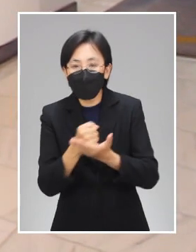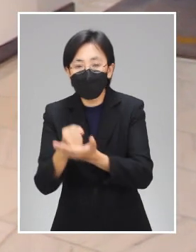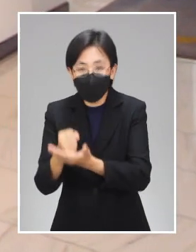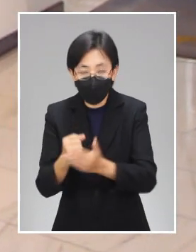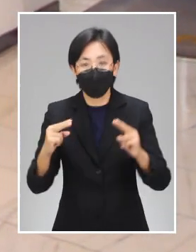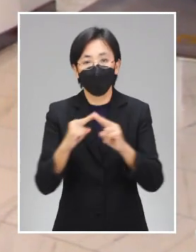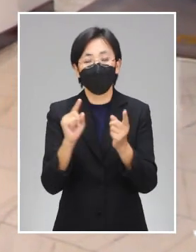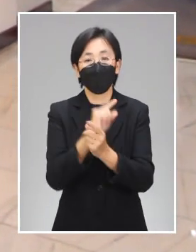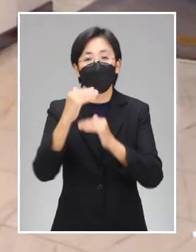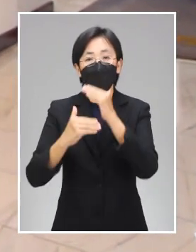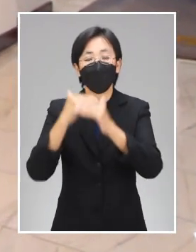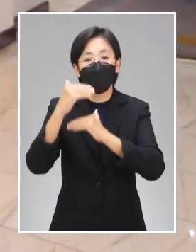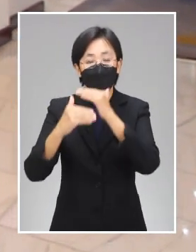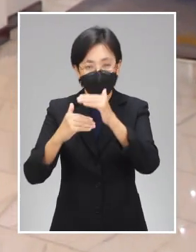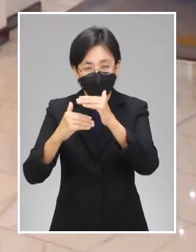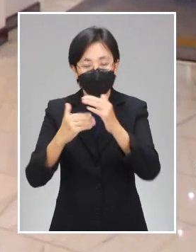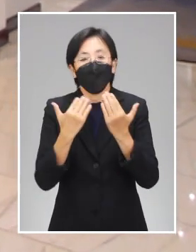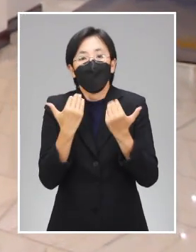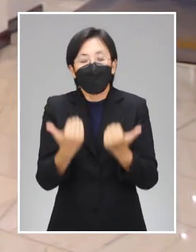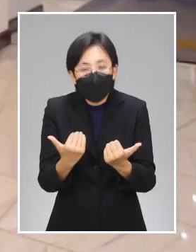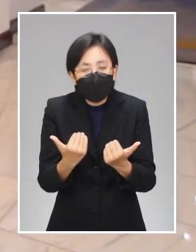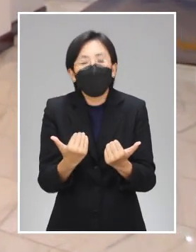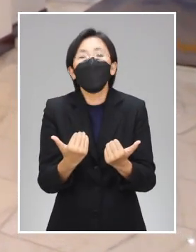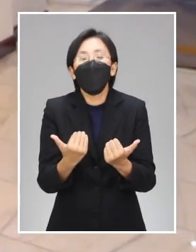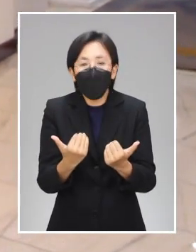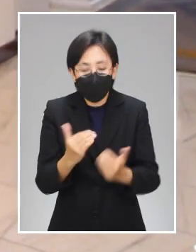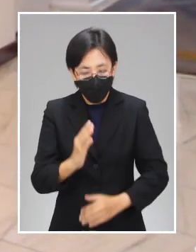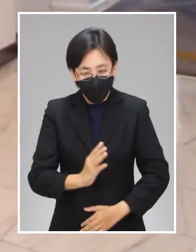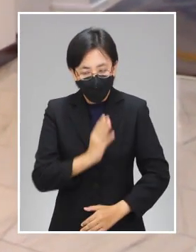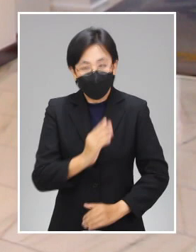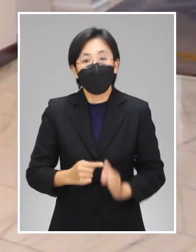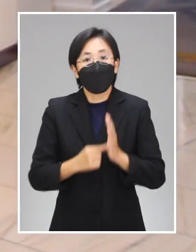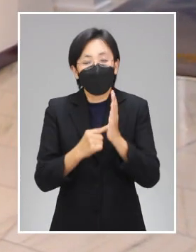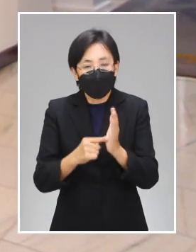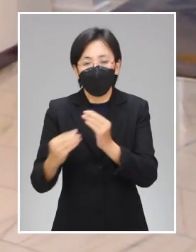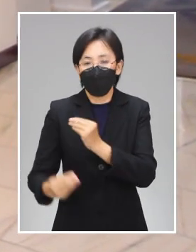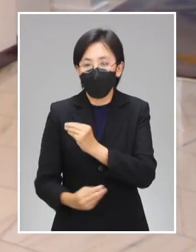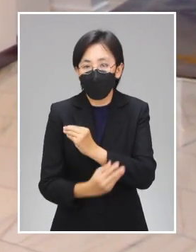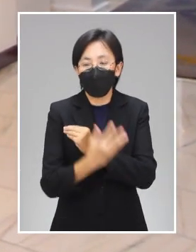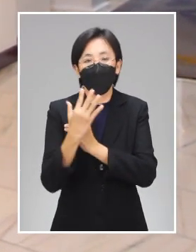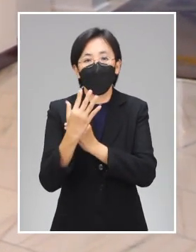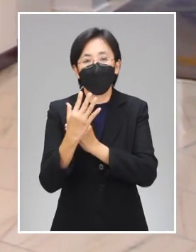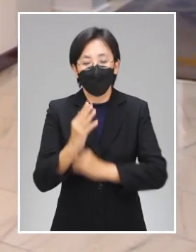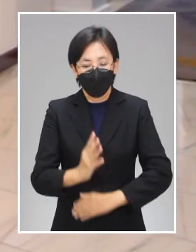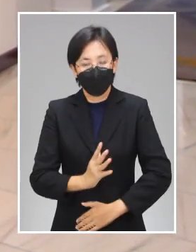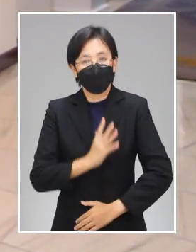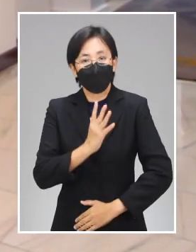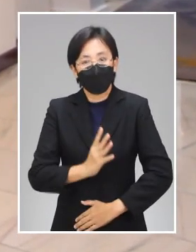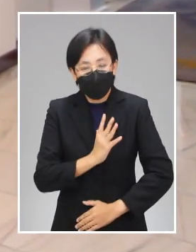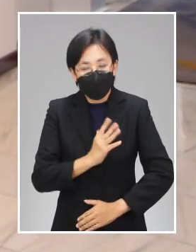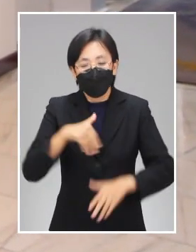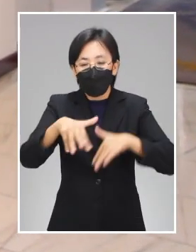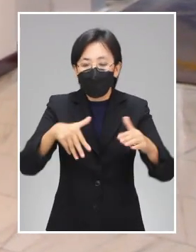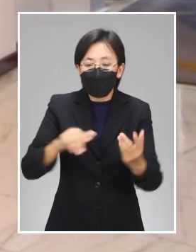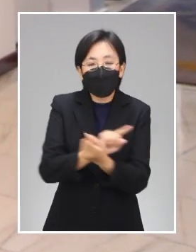การพัฒนาสังคมและความมั่นคงของมนุษย์ได้นำเรื่องราวที่มาเชิดชูเกียรติและการให้โอกาสและการมีศักดิ์ศรีการอยู่ร่วมกันอย่าง